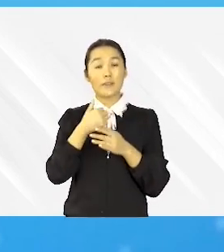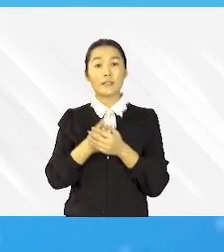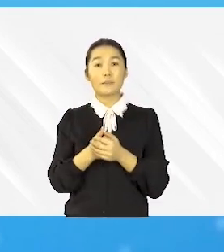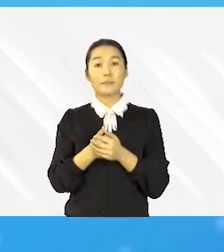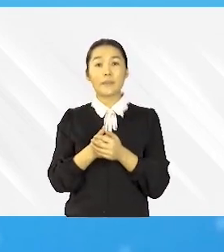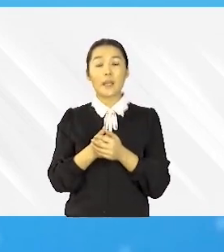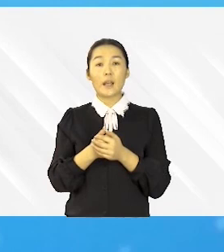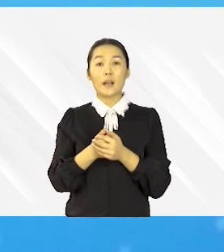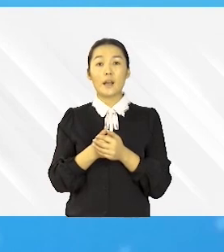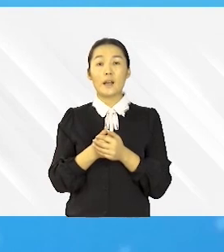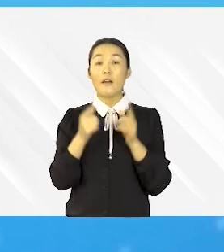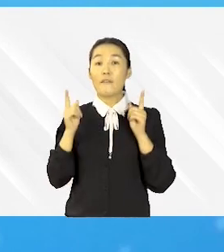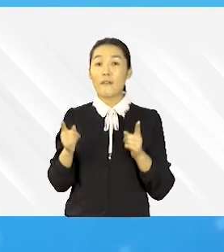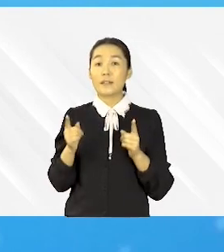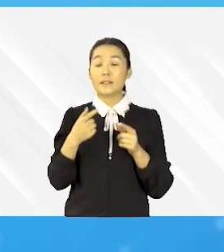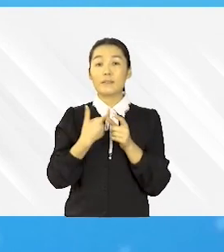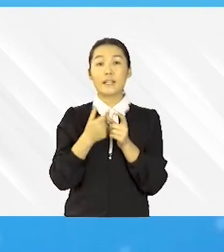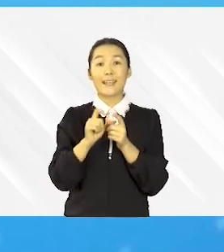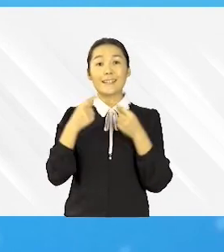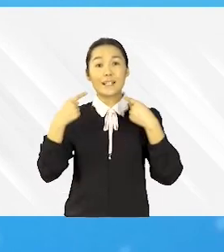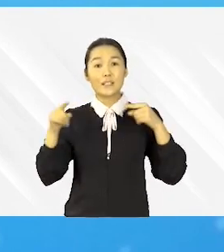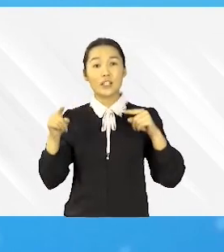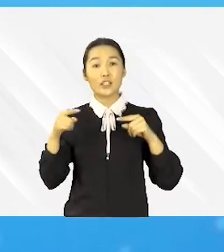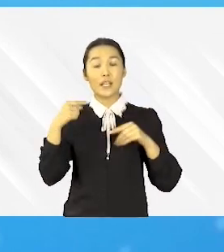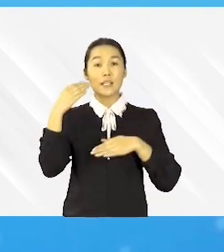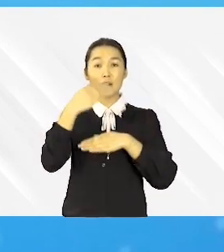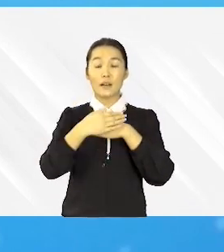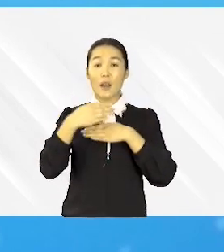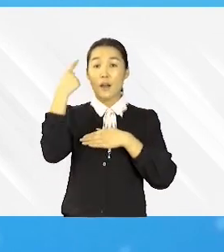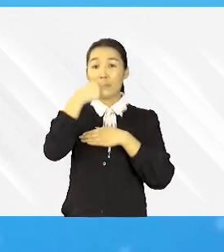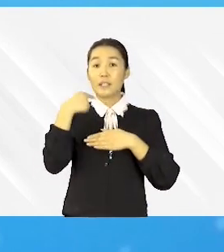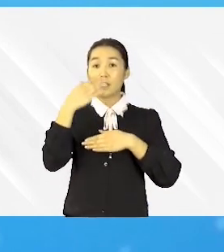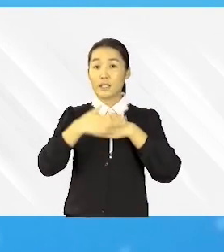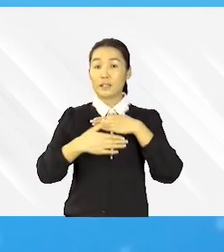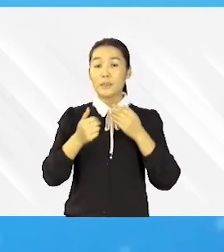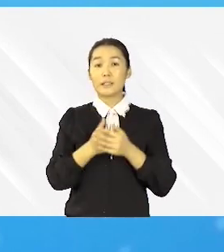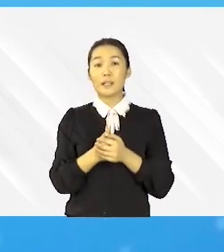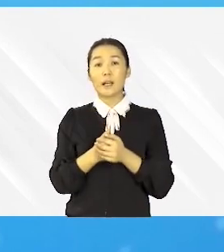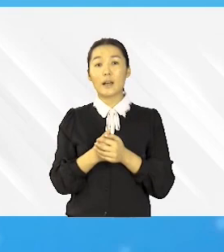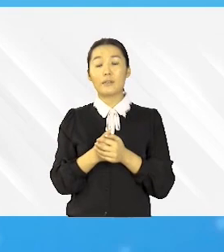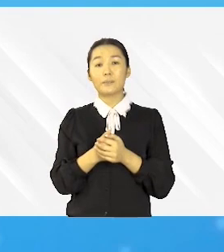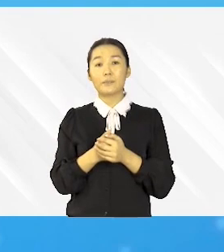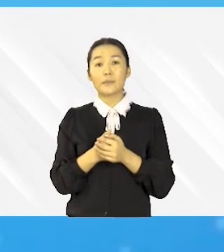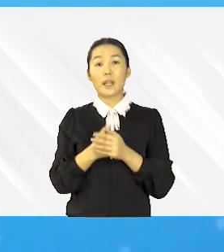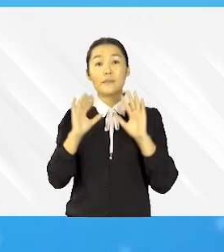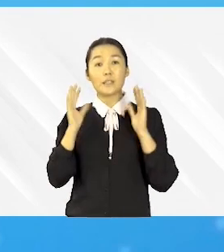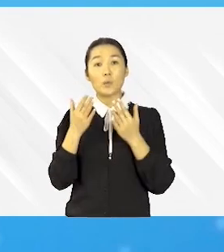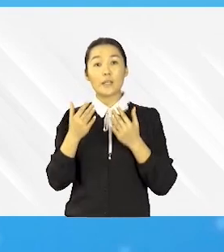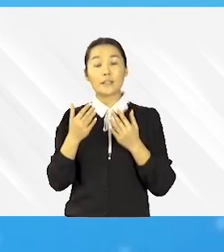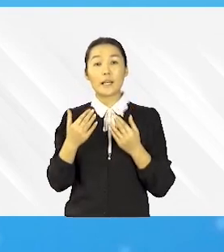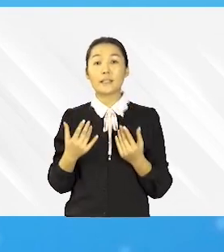Фазовый диморфизм – это расхождение внешних признаков и физиологических особенностей насекомых в ситуациях,